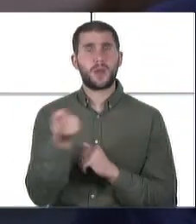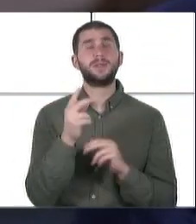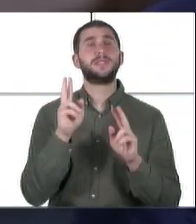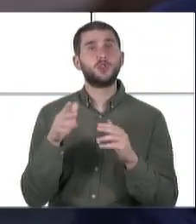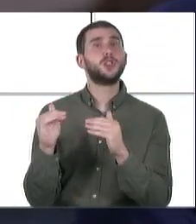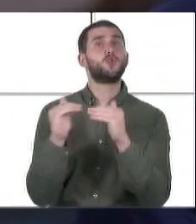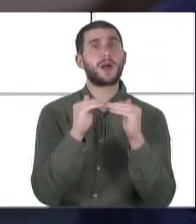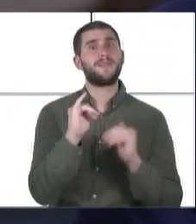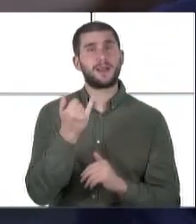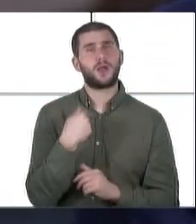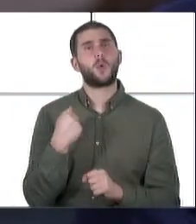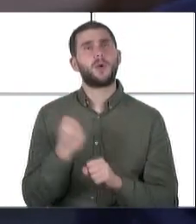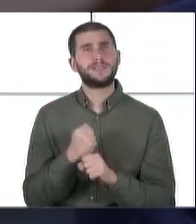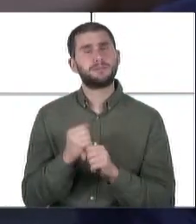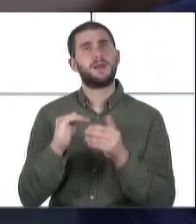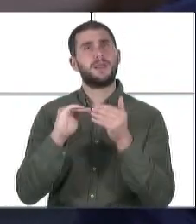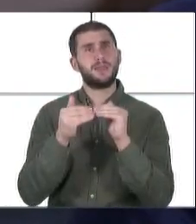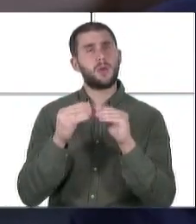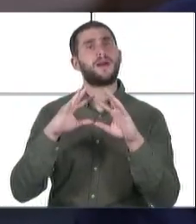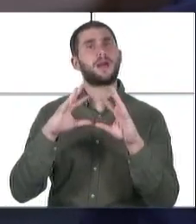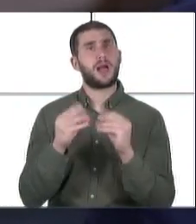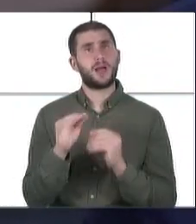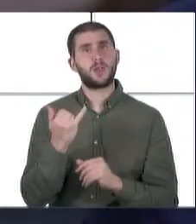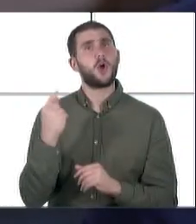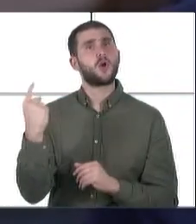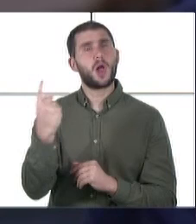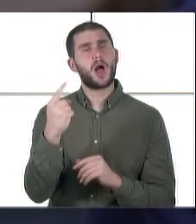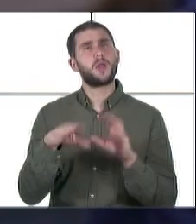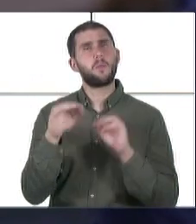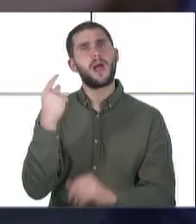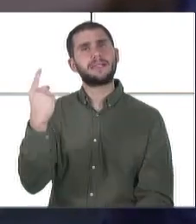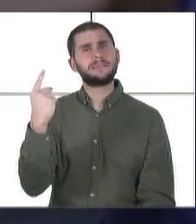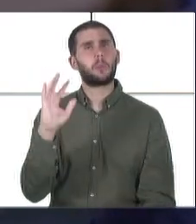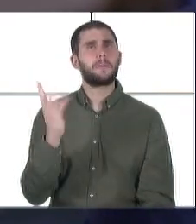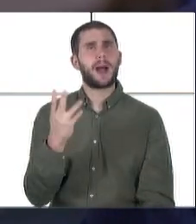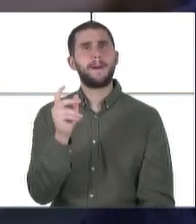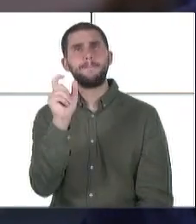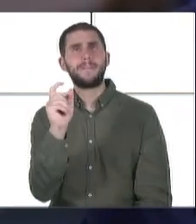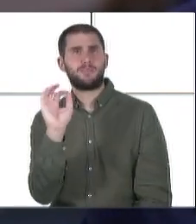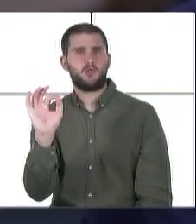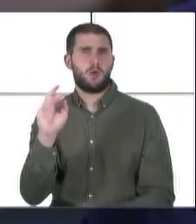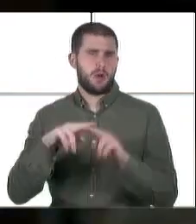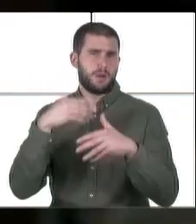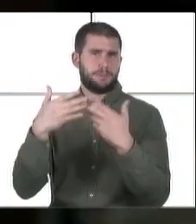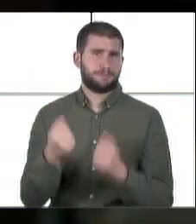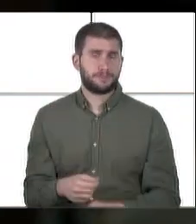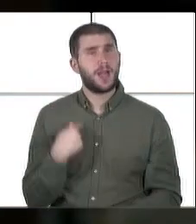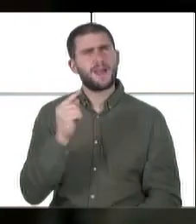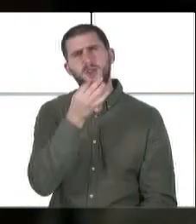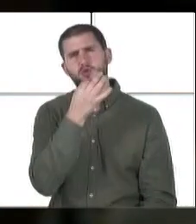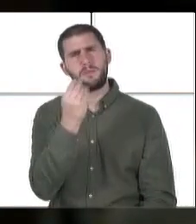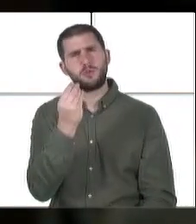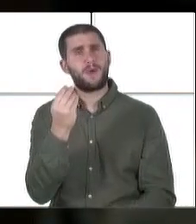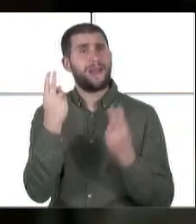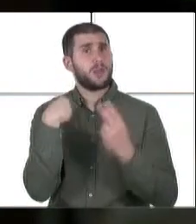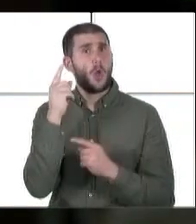ויש אישור קו, ואנחנו עושים תאום כללי. כל אחד בוחר על עצמו את המילים שלו אחר כך. חייבת לשאול אותך שאלה עקרונית, שאני לא